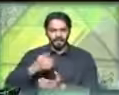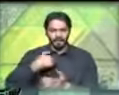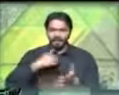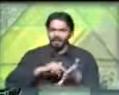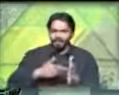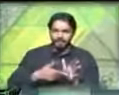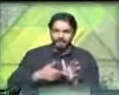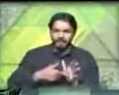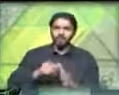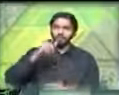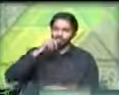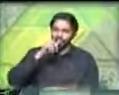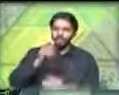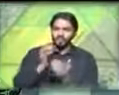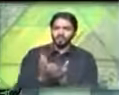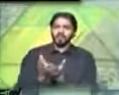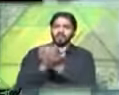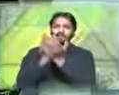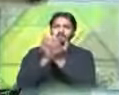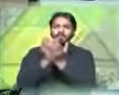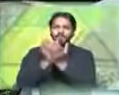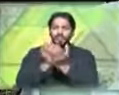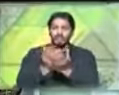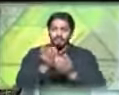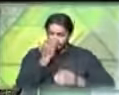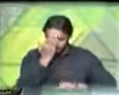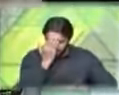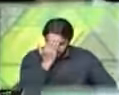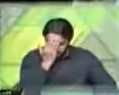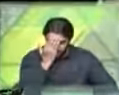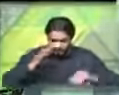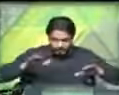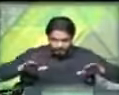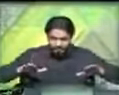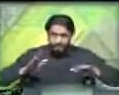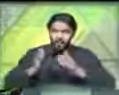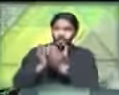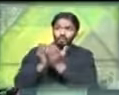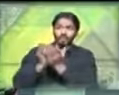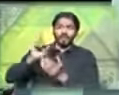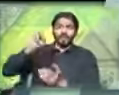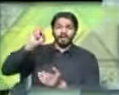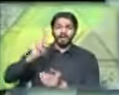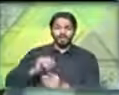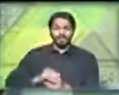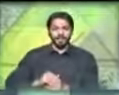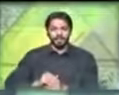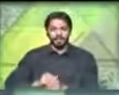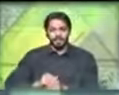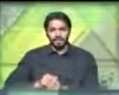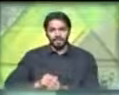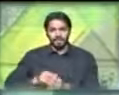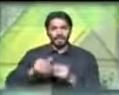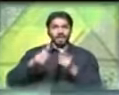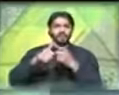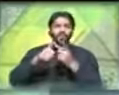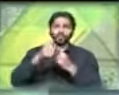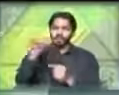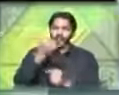علي حينئذ؟ يجب علي أن أضع أنفي في التراب ذلا لربي سبحانه وتعالى وانتصارا له جل